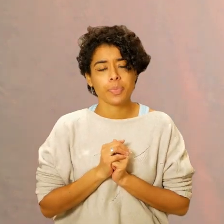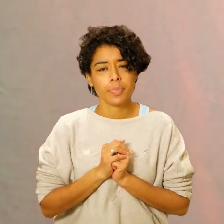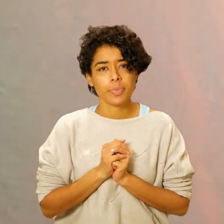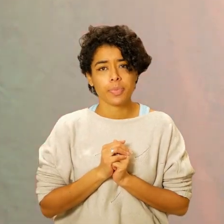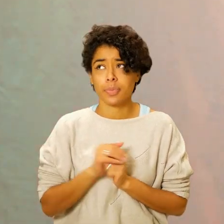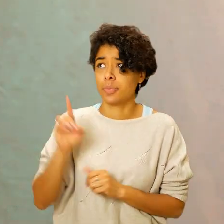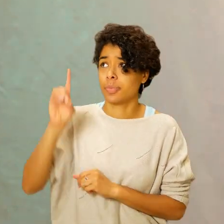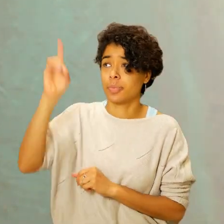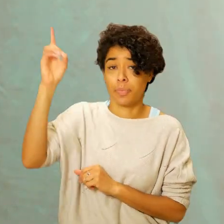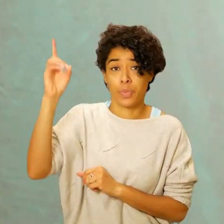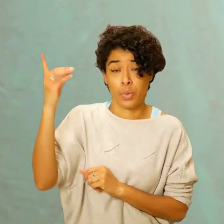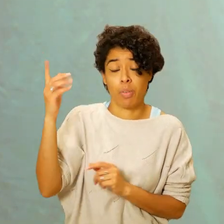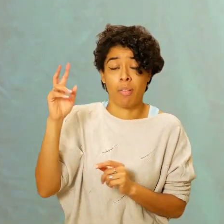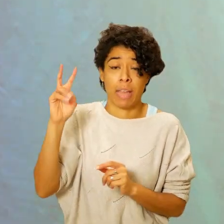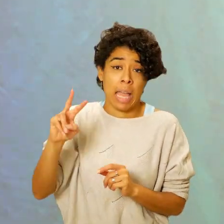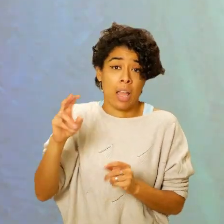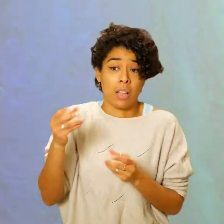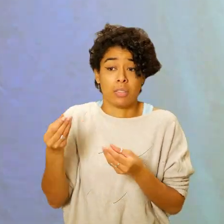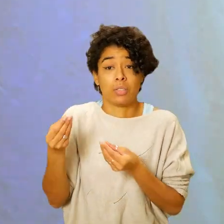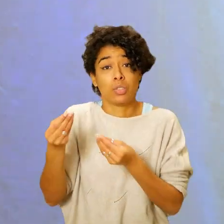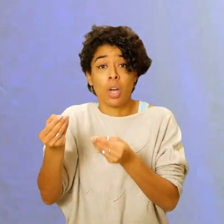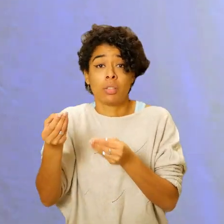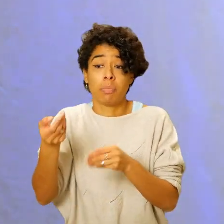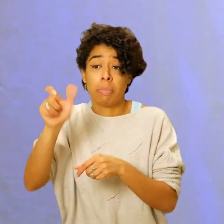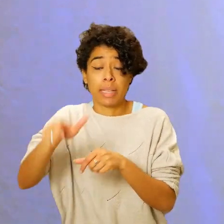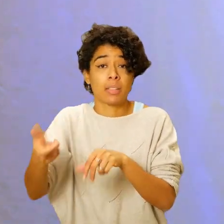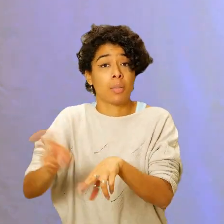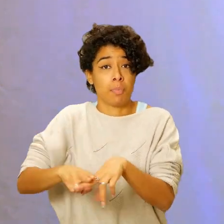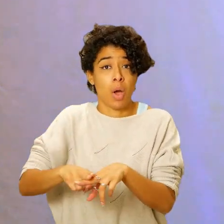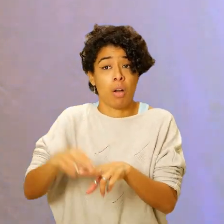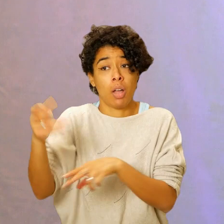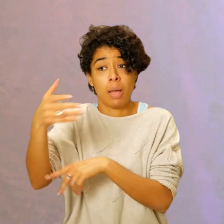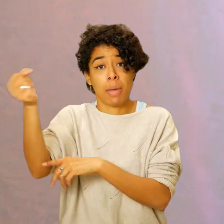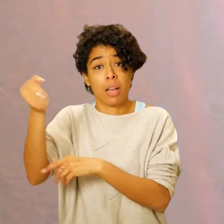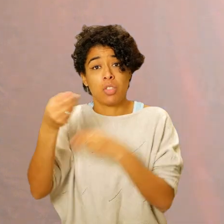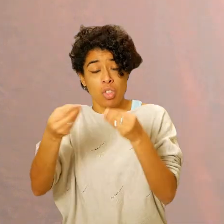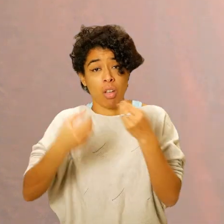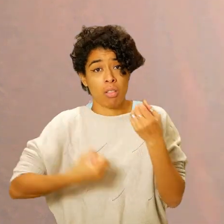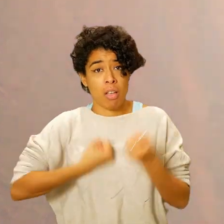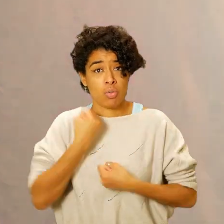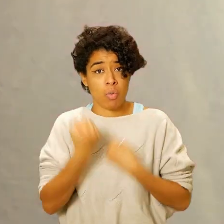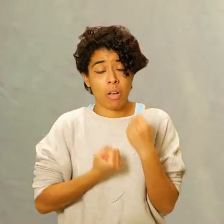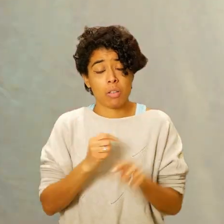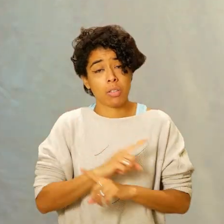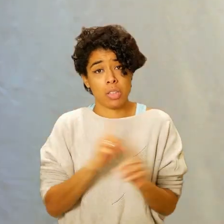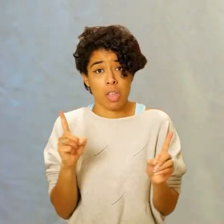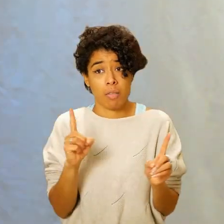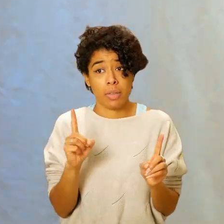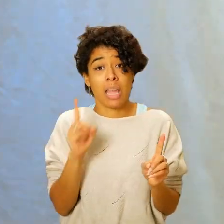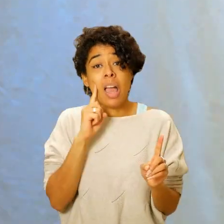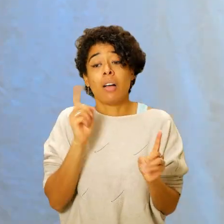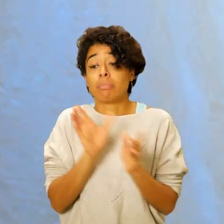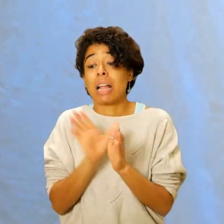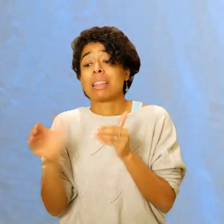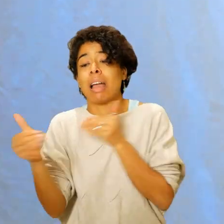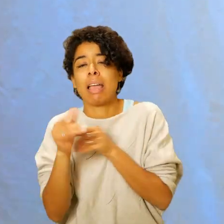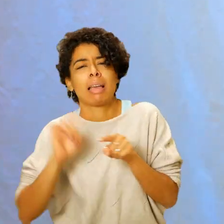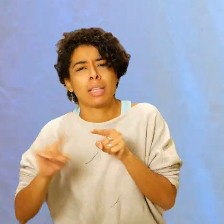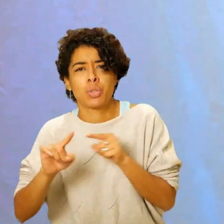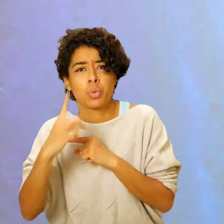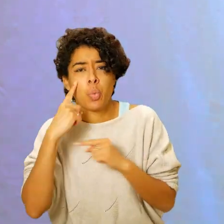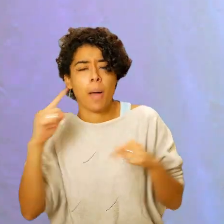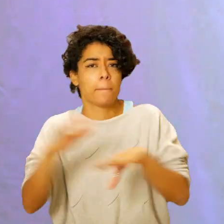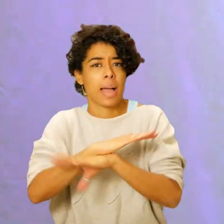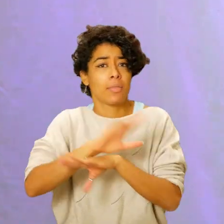Que si Dieu a permis qu'il soit repris, c'est pas pour te faire du mal. C'est parce qu'il y a des intérêts derrière que tu ne vois pas, que